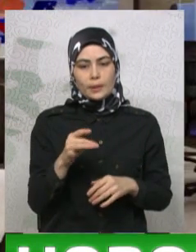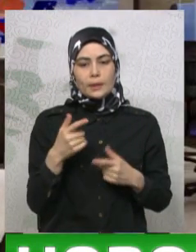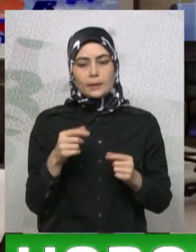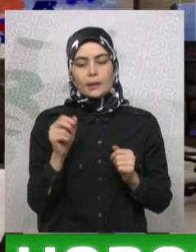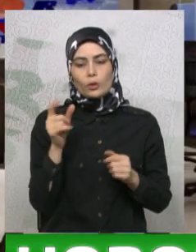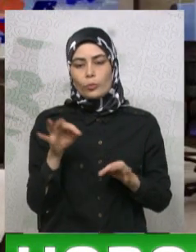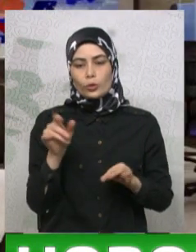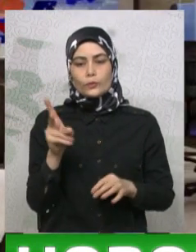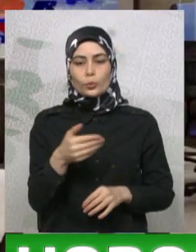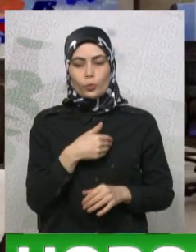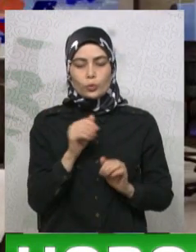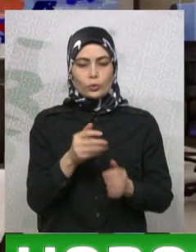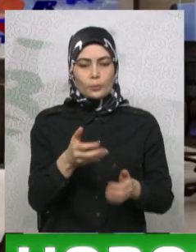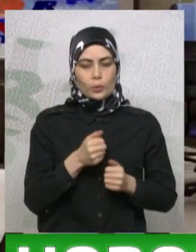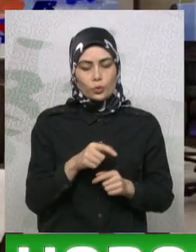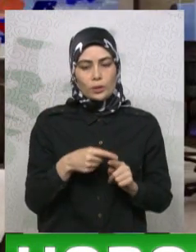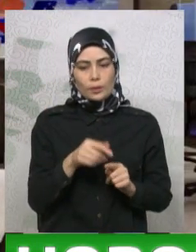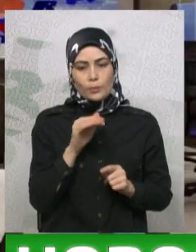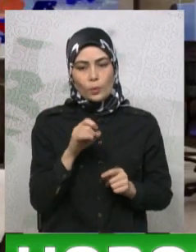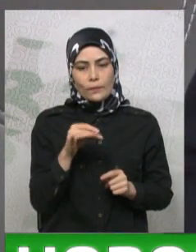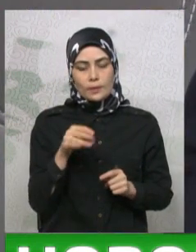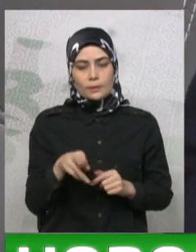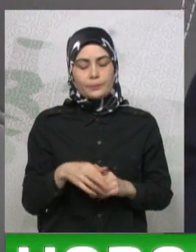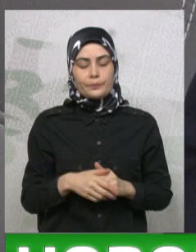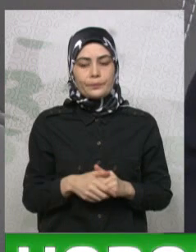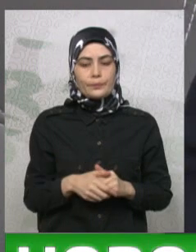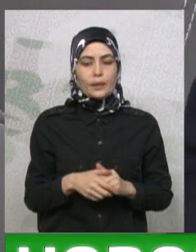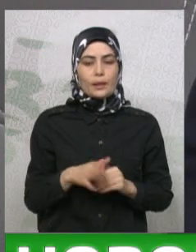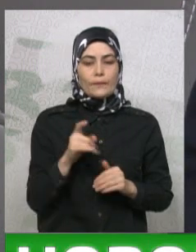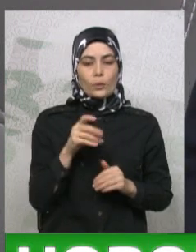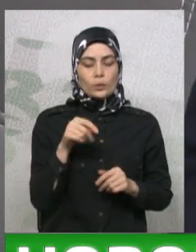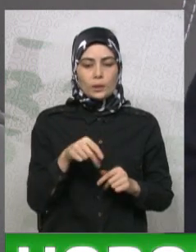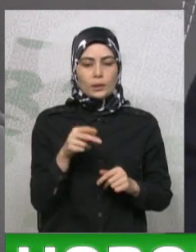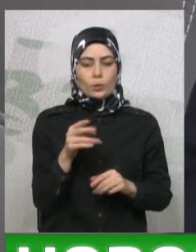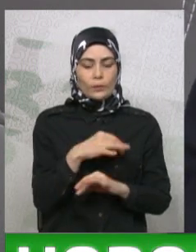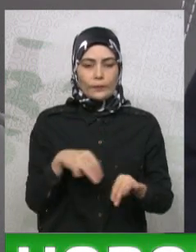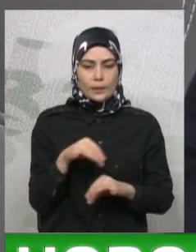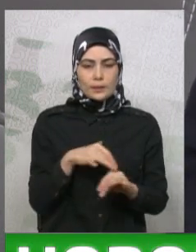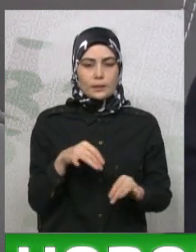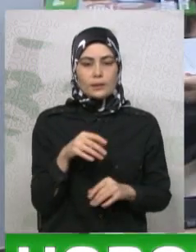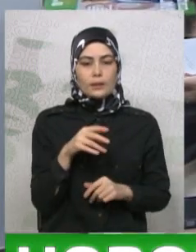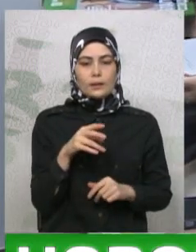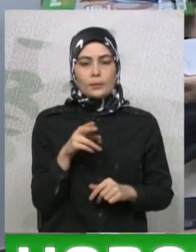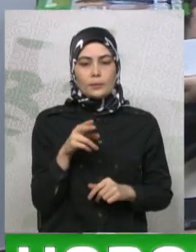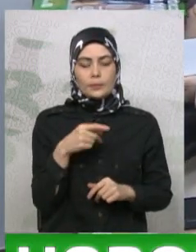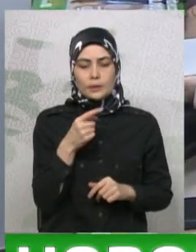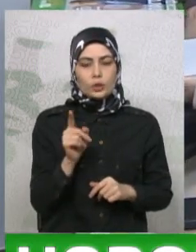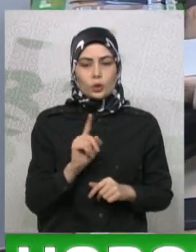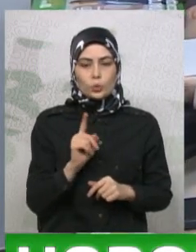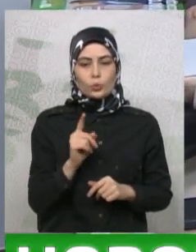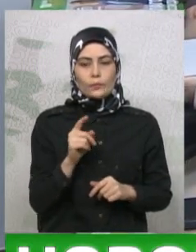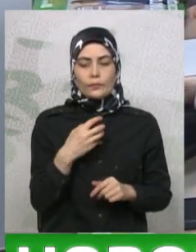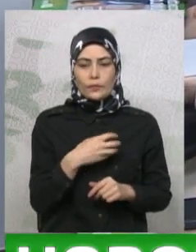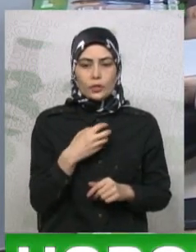каждый желающий может получить востребованную IT-профессию. В ходе пресс-конференции председатель правительства Ингушетии отметил